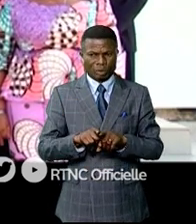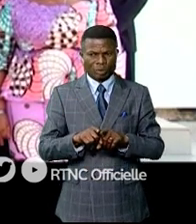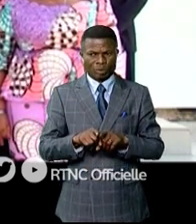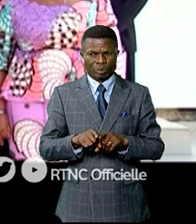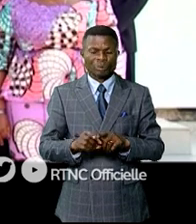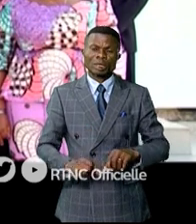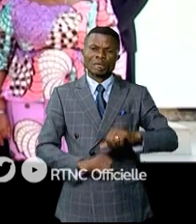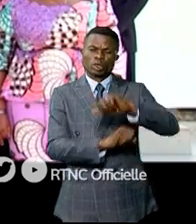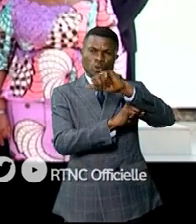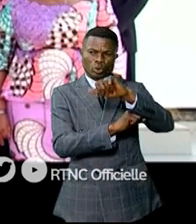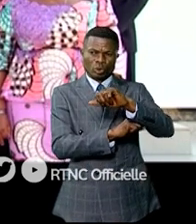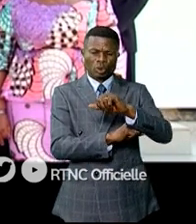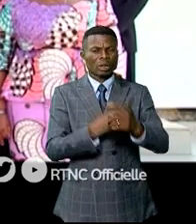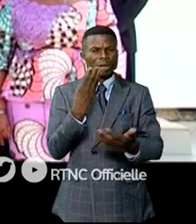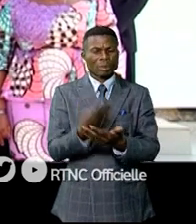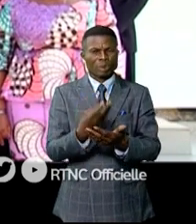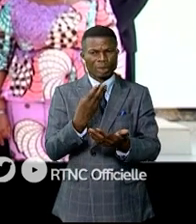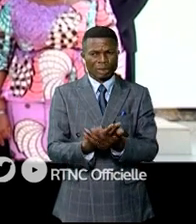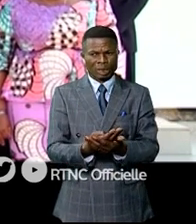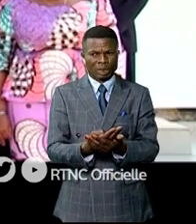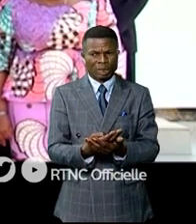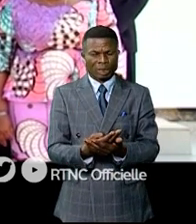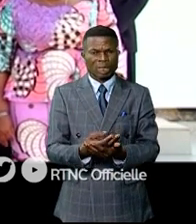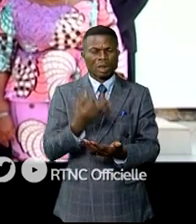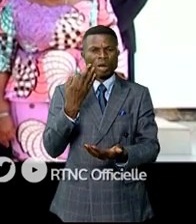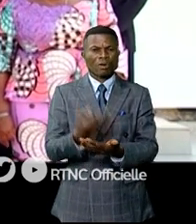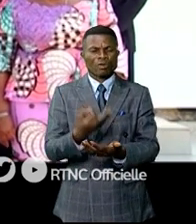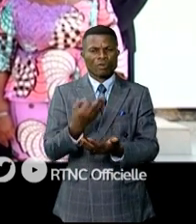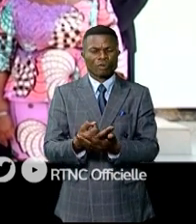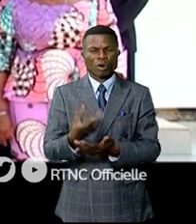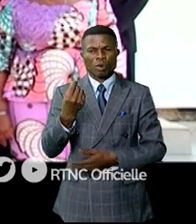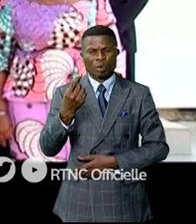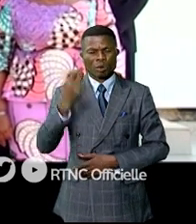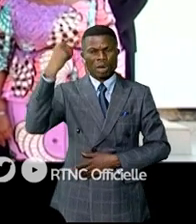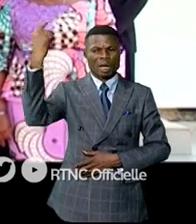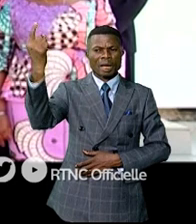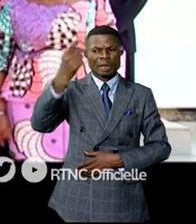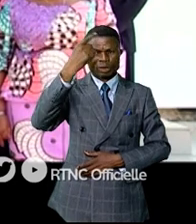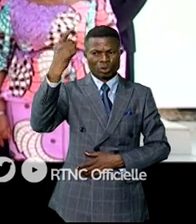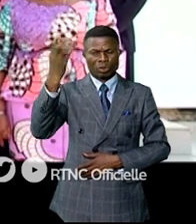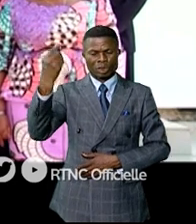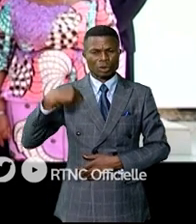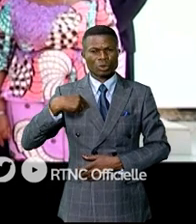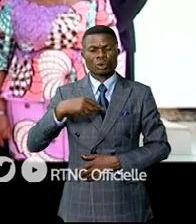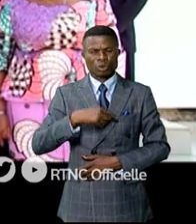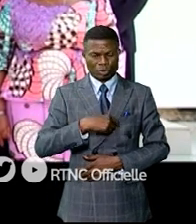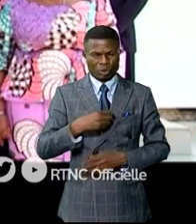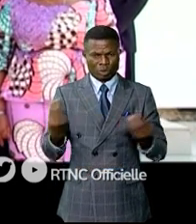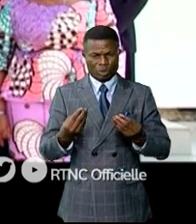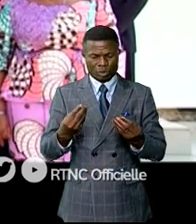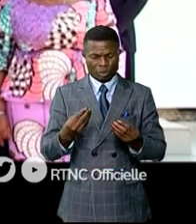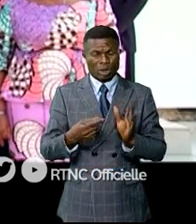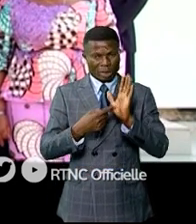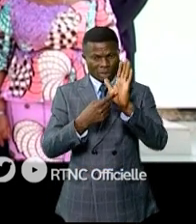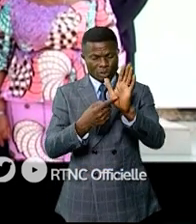les appuis budgétaires du Fonds monétaire international. C'est ce qui explique